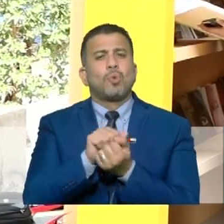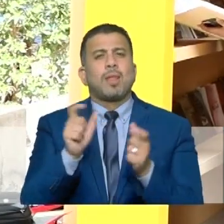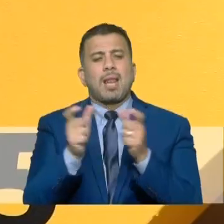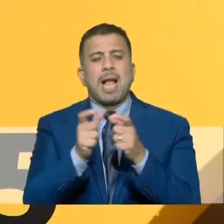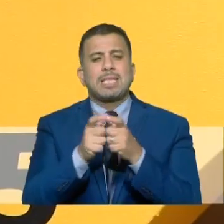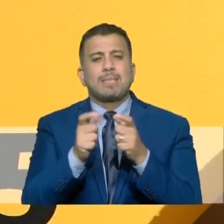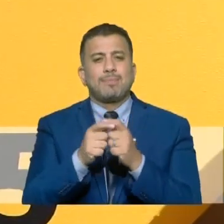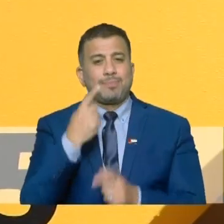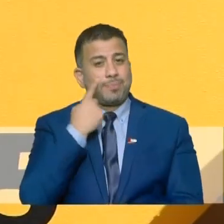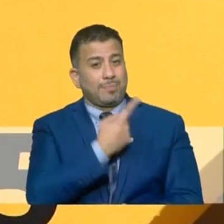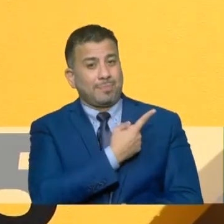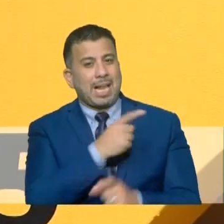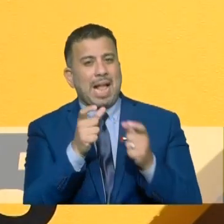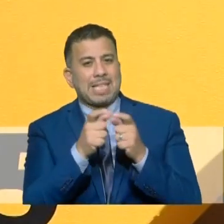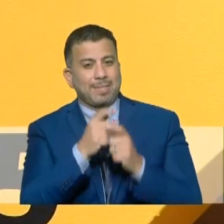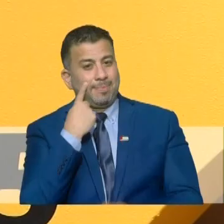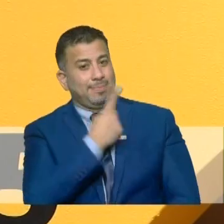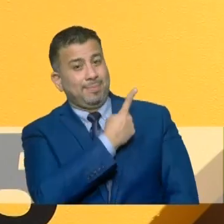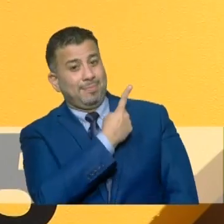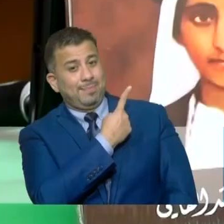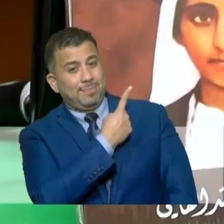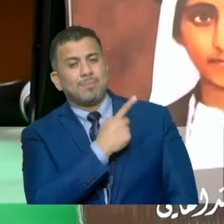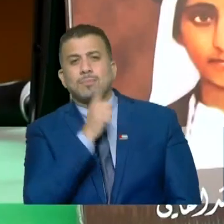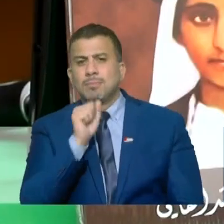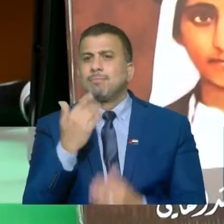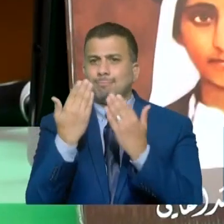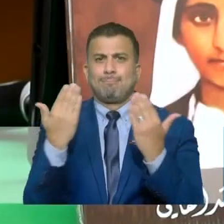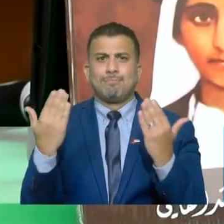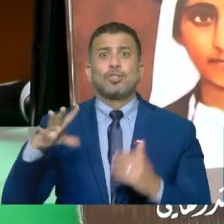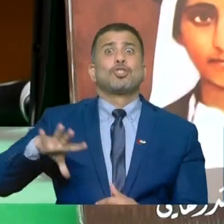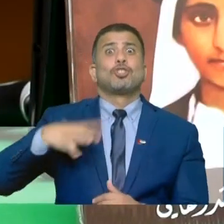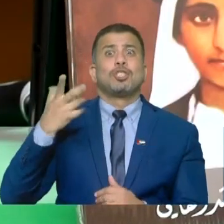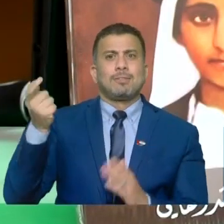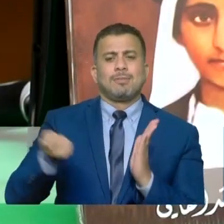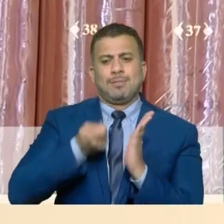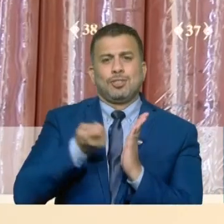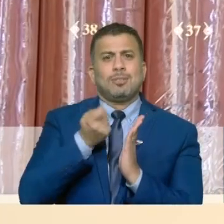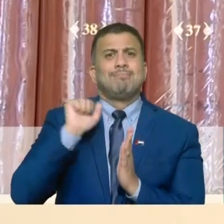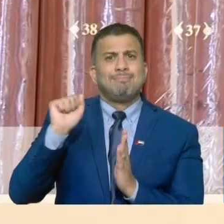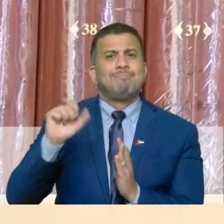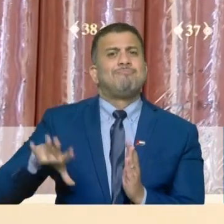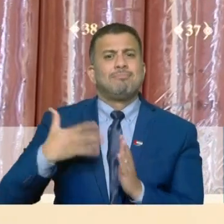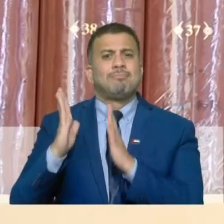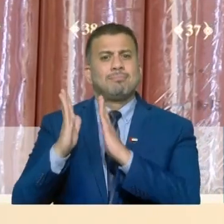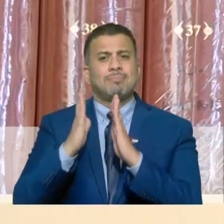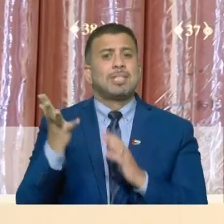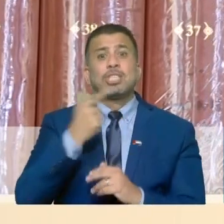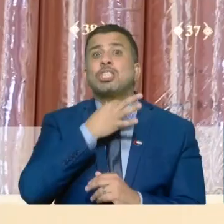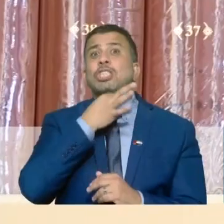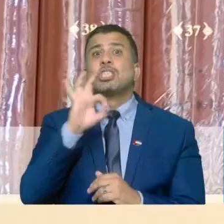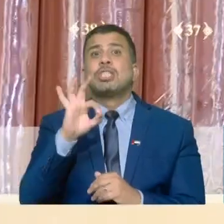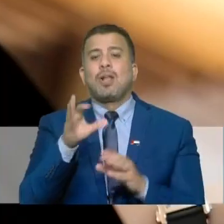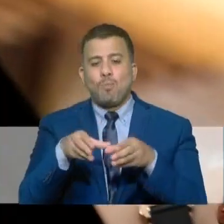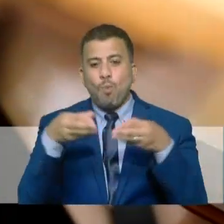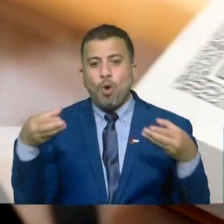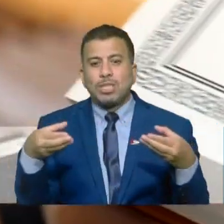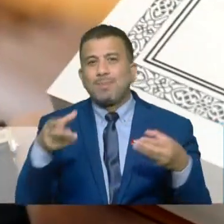مشاركه هي الاخرى من بين 150 عارضا حيث استعرضت احدث اصداراتها ومن بينها الاجزاء الجديده من